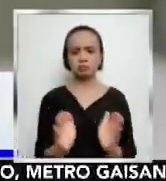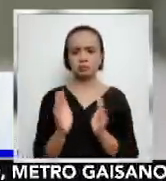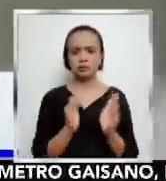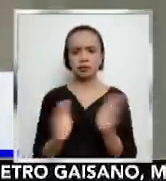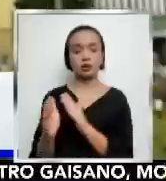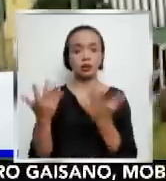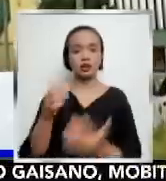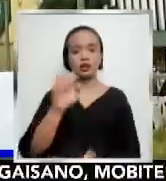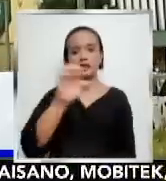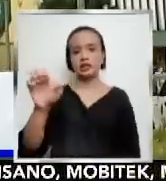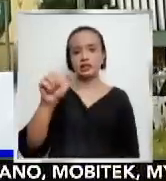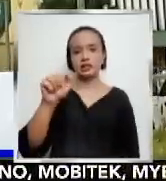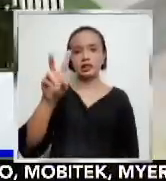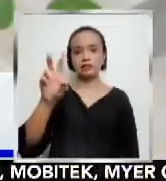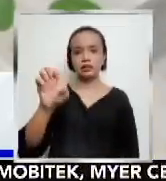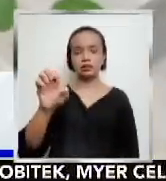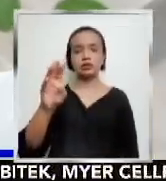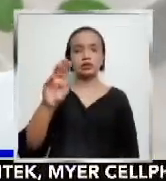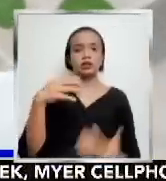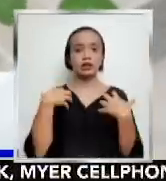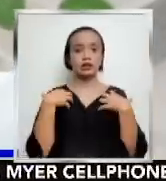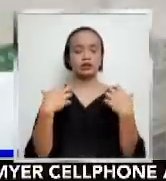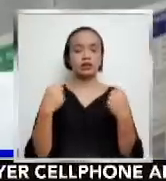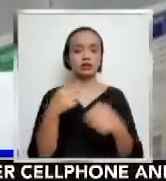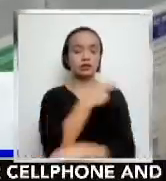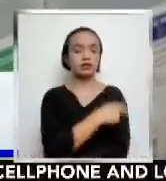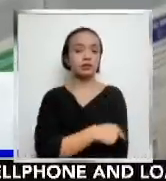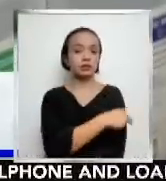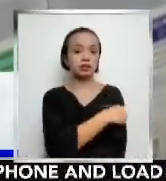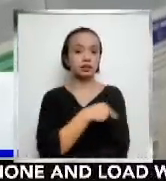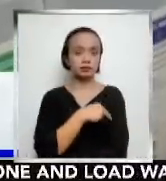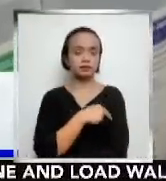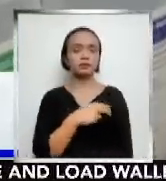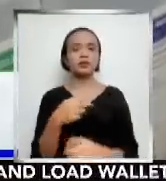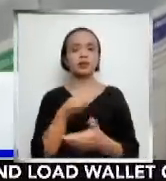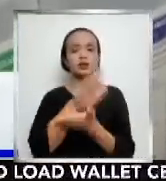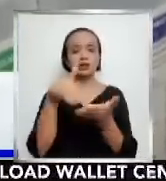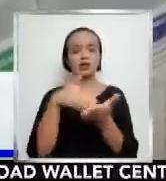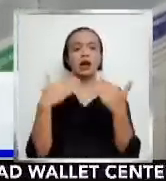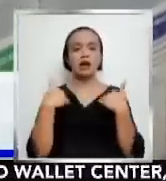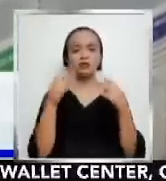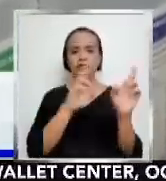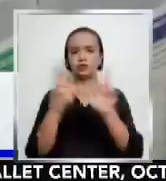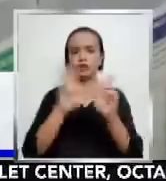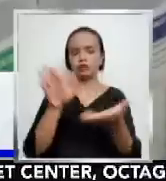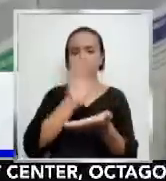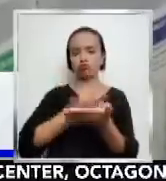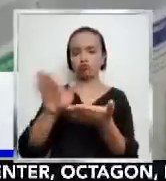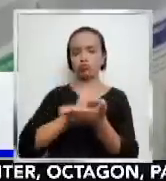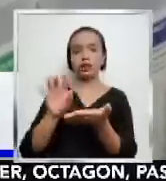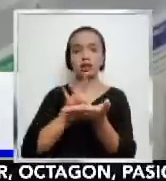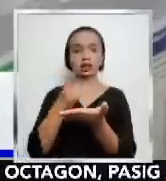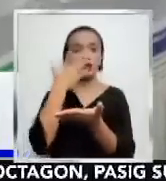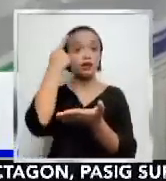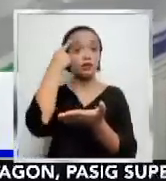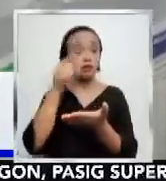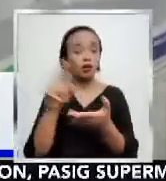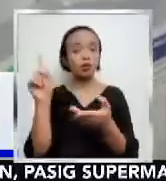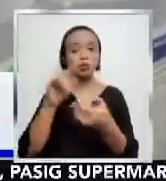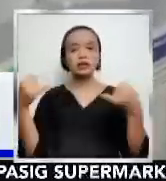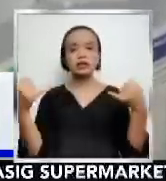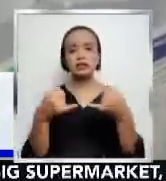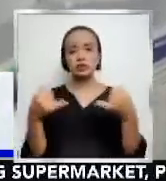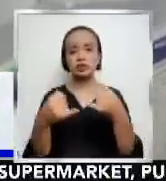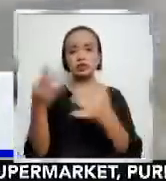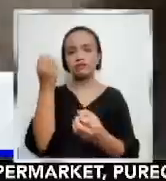Medical Center. Nakalatag na ang mga medical equipment, gamot at disinfectant sa firecracker-related injury treatment area sa loob